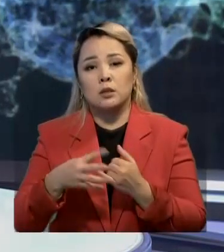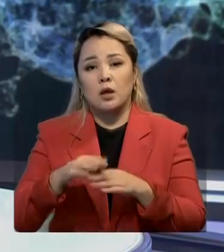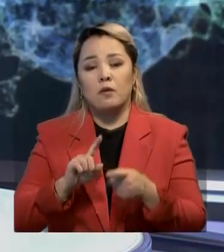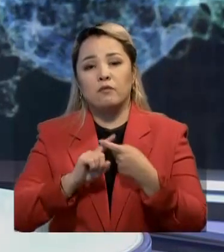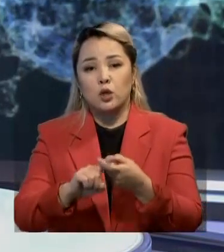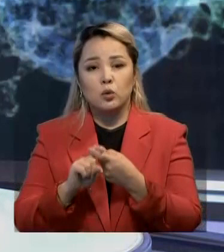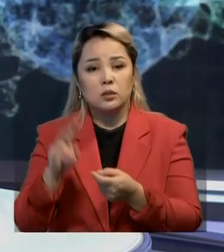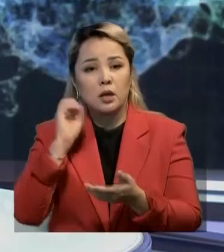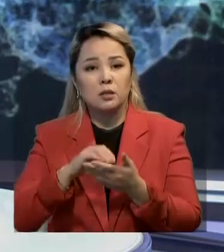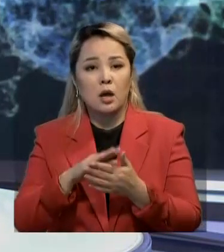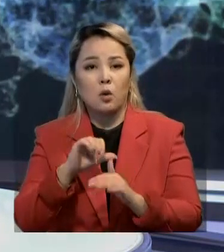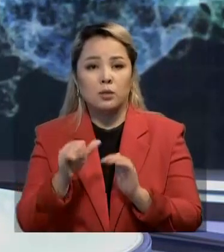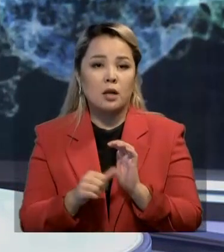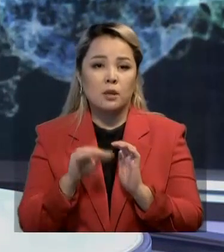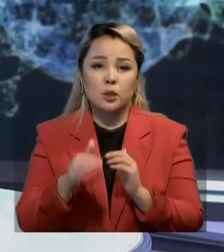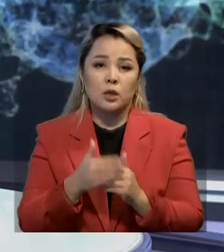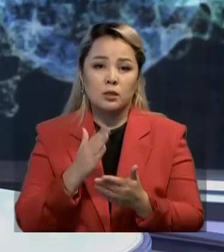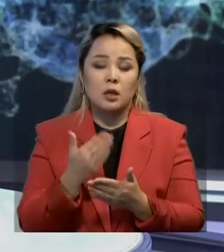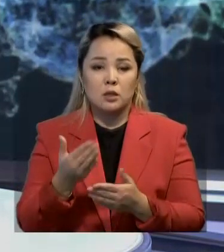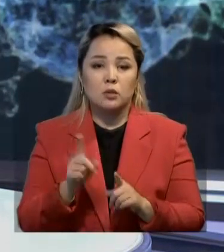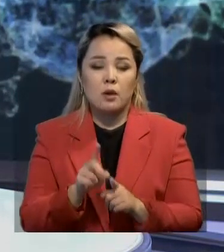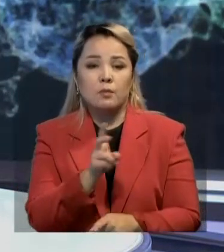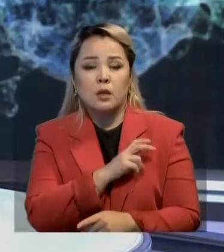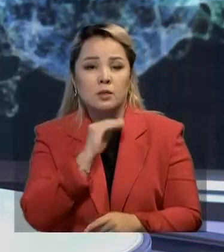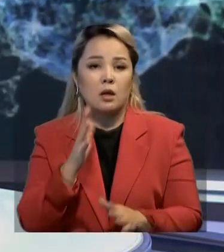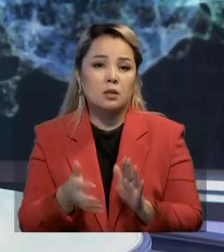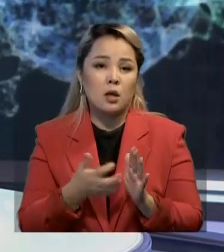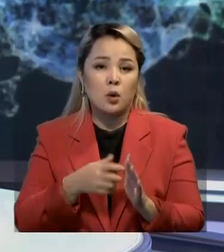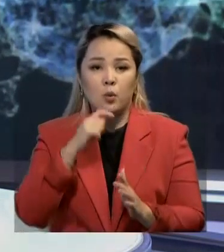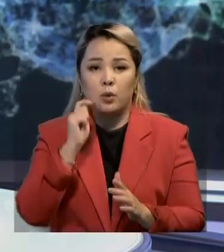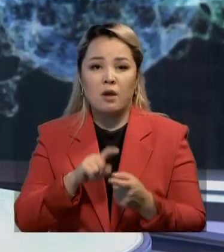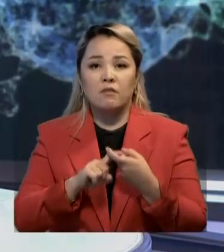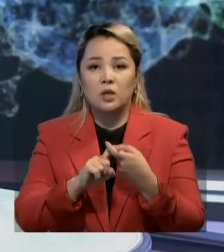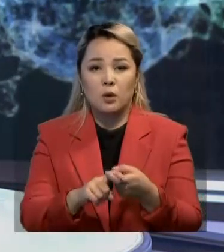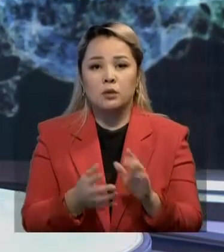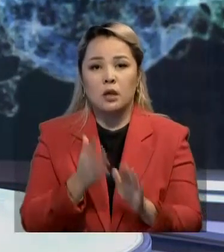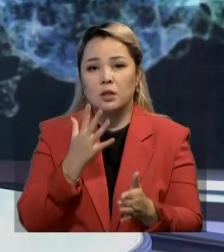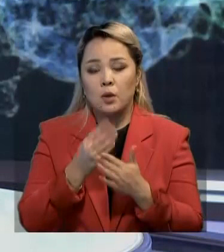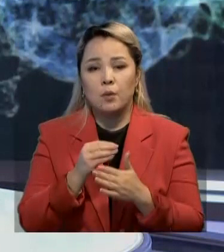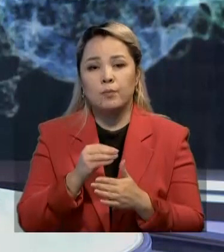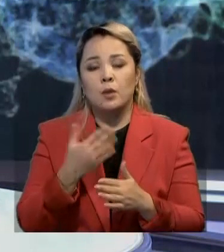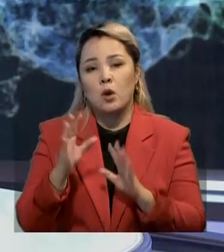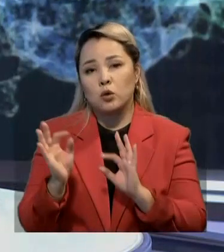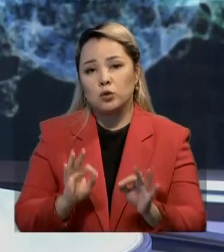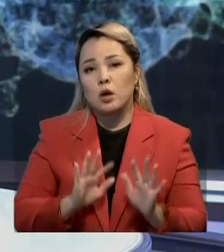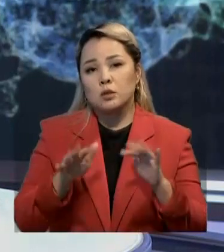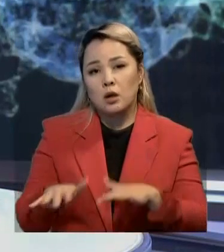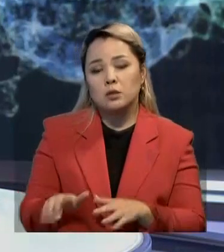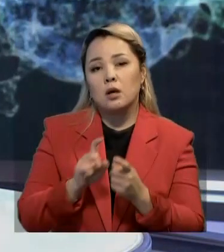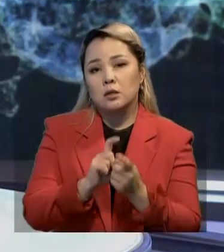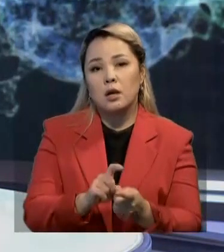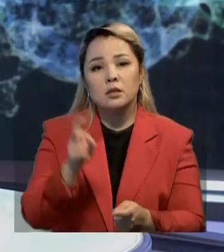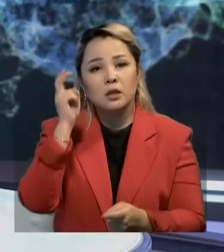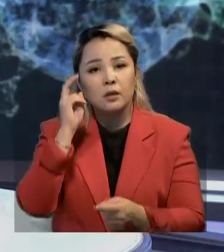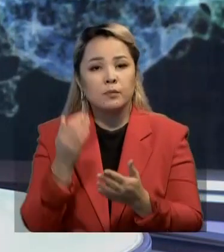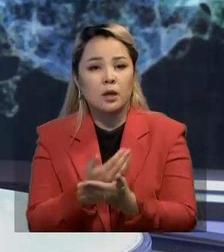вирус жұқтырғандар саны 16 мыңнан асқан. Онсыз да дәрігер тапшы, Украина вирустың кезекті күзгі толқынымен қалай күреспек,